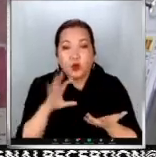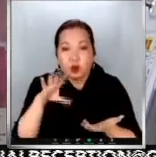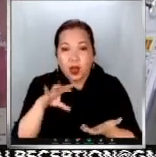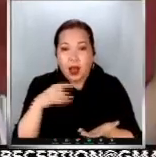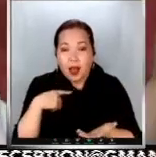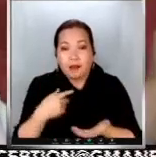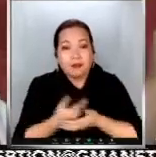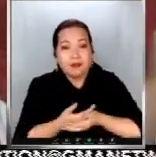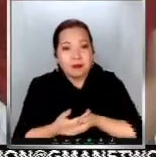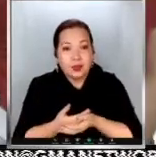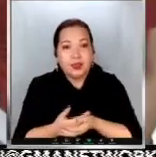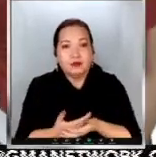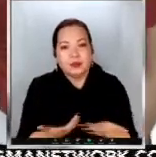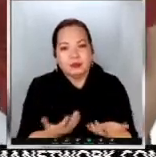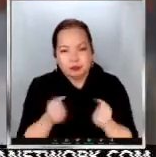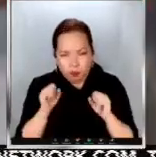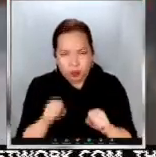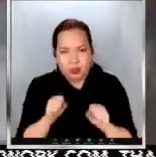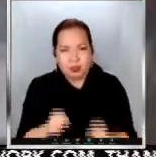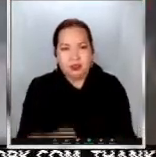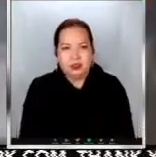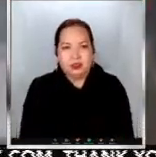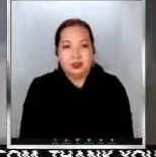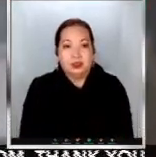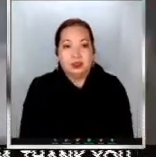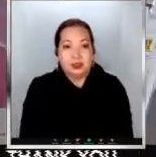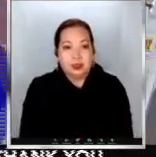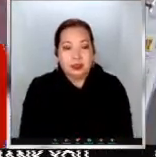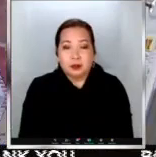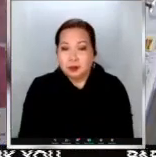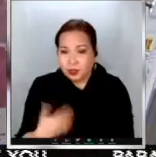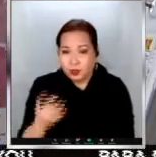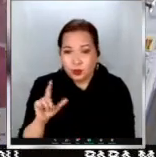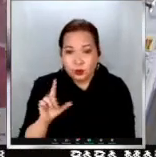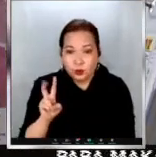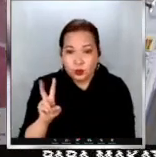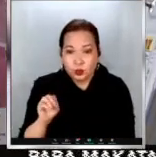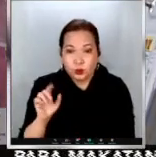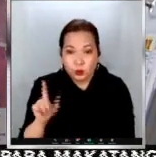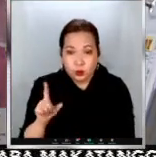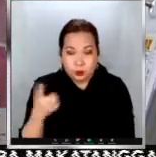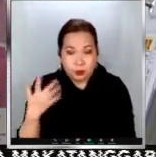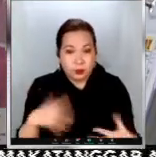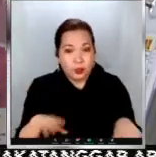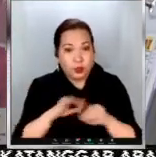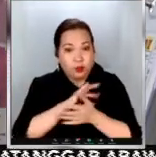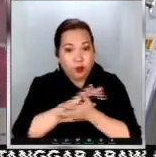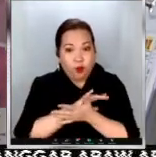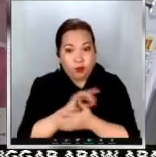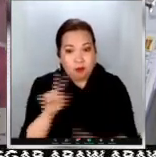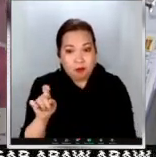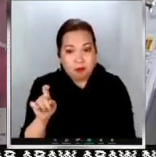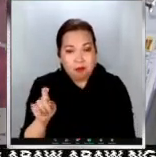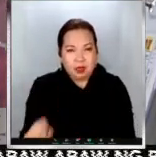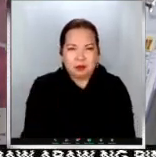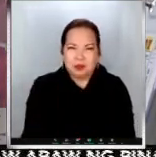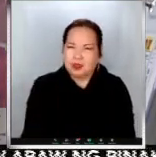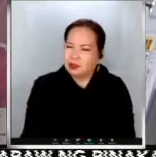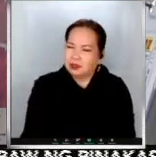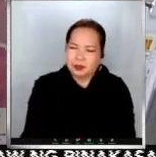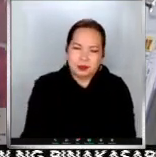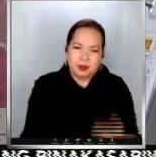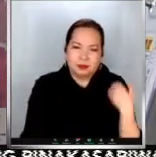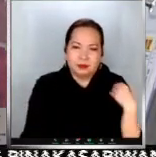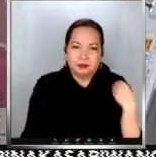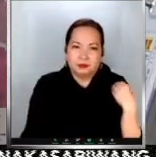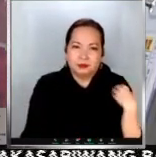year also. Eh ngayong 2021 ba matatapos na ang pandemya? Yung COVID po is itself, hindi pa po natin nakikita na pwede na